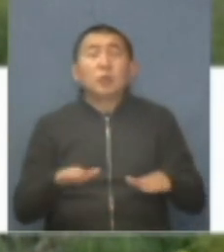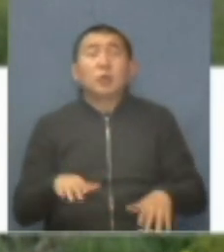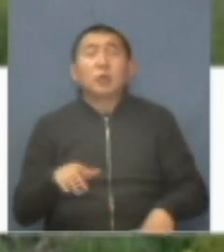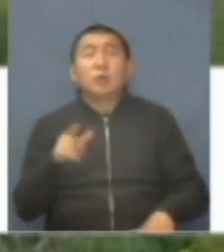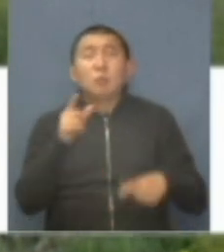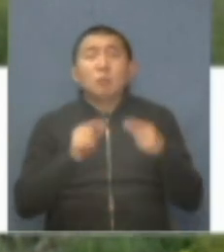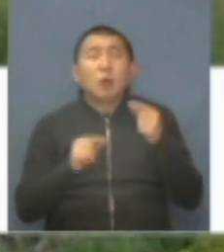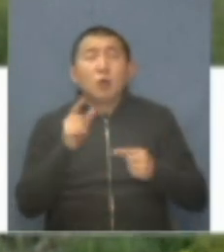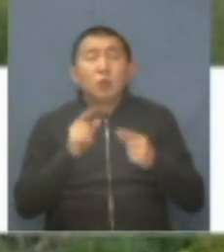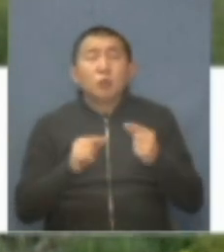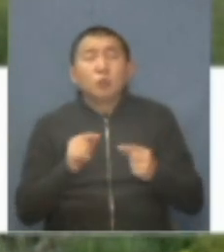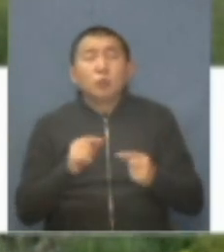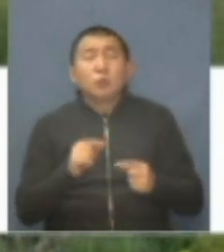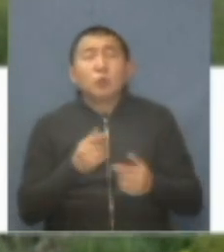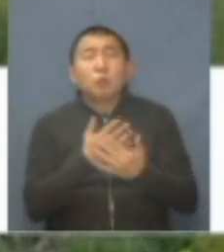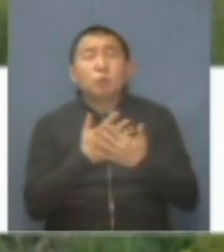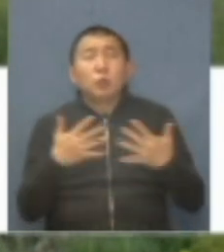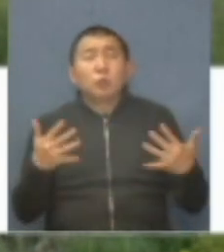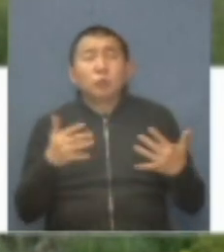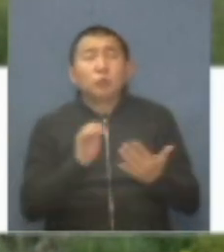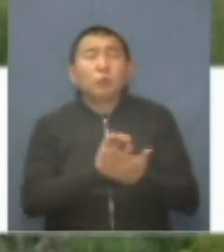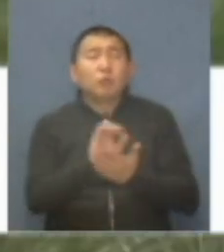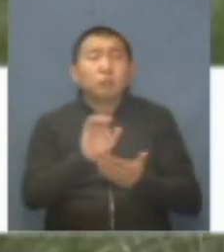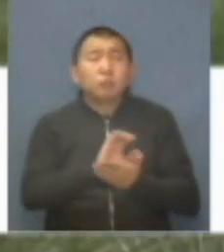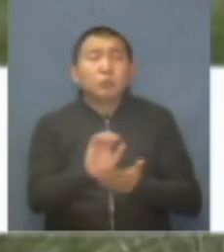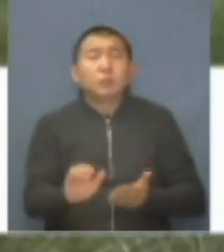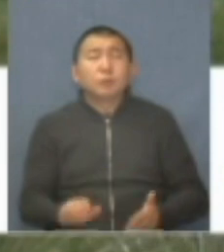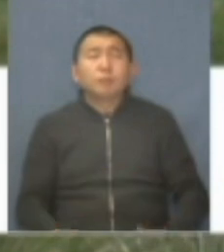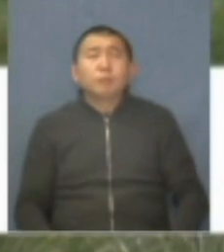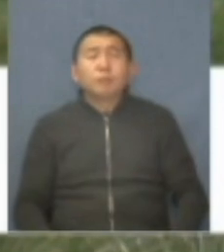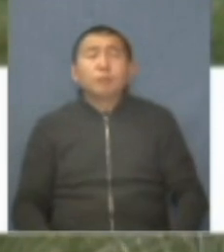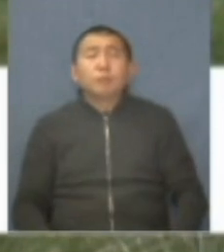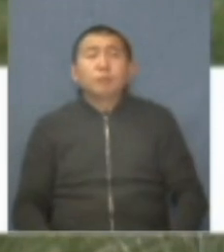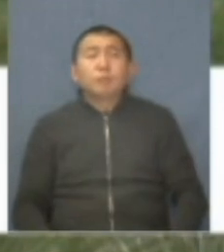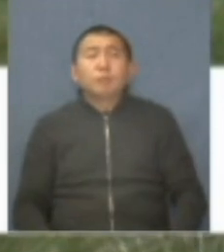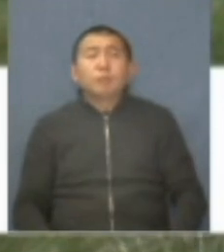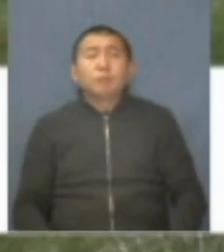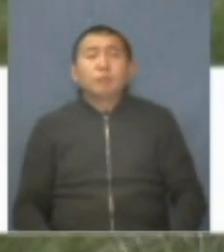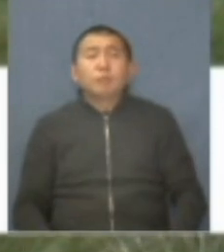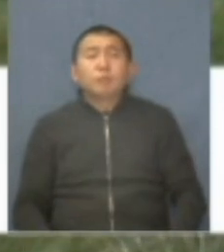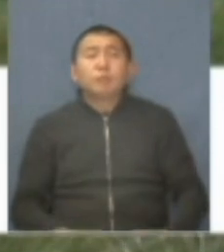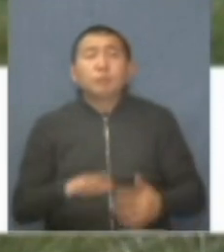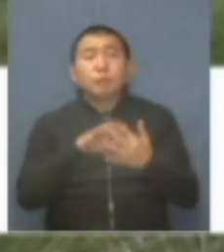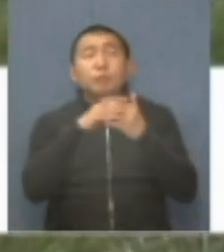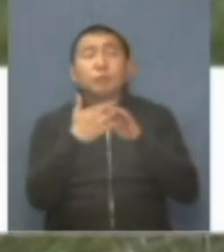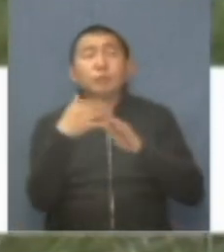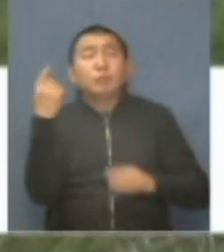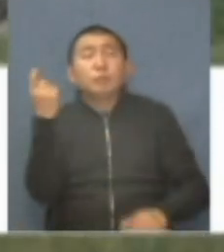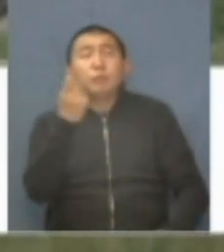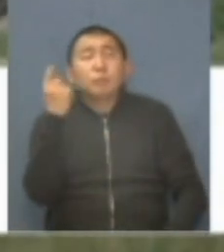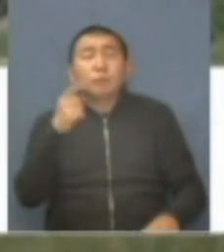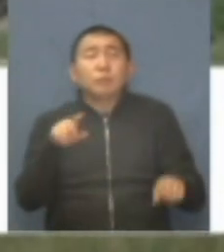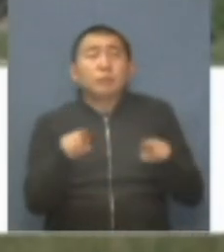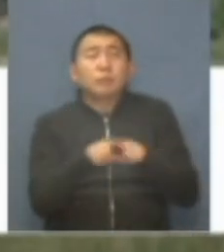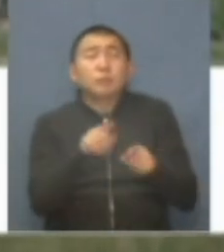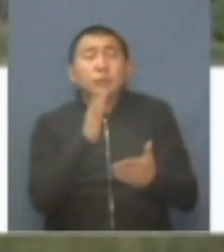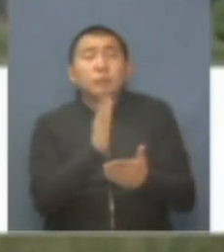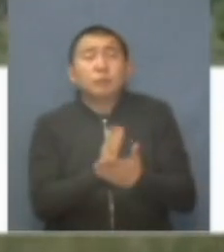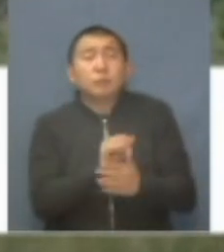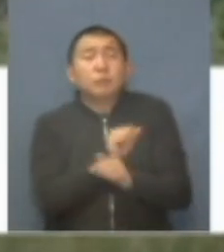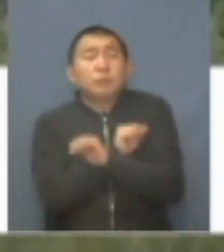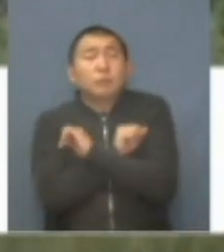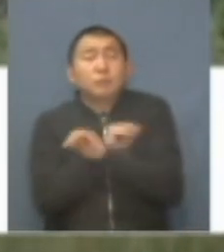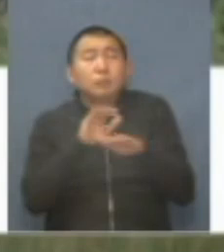скот, Глубокский район, Шиманайхийский район. Стоит отметить, что в крестьянском хозяйстве также имеется санаторий, куда